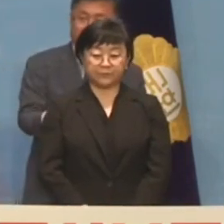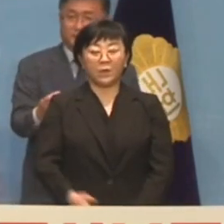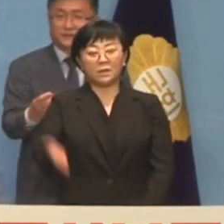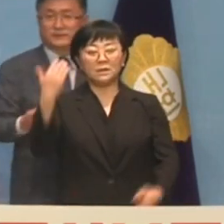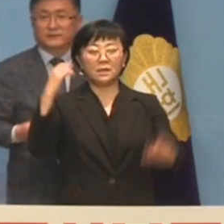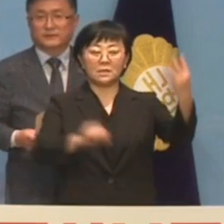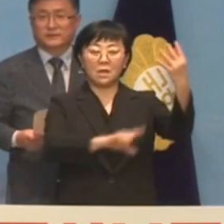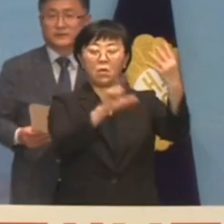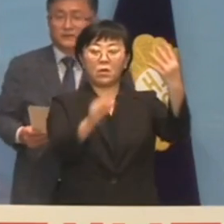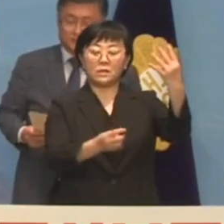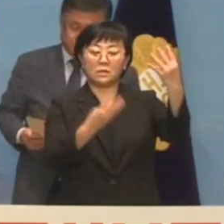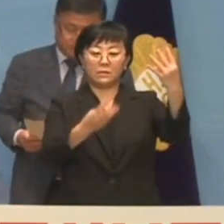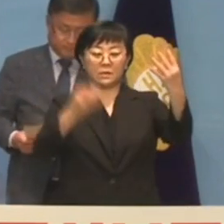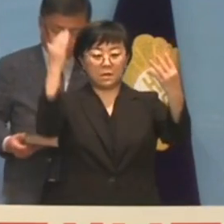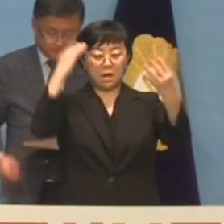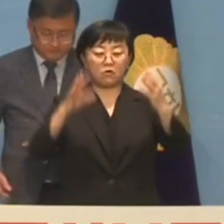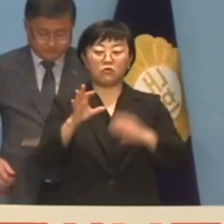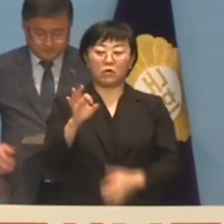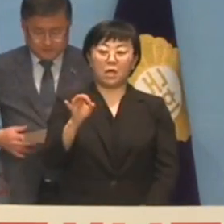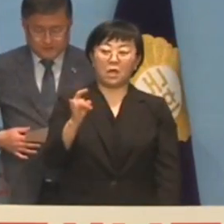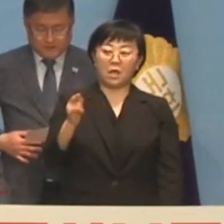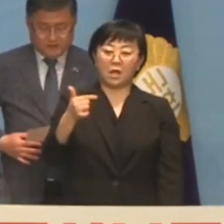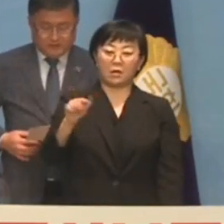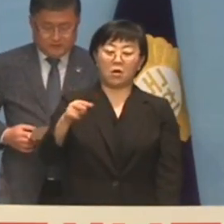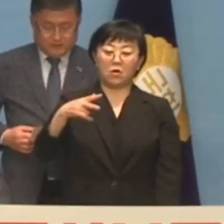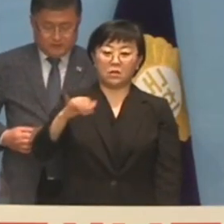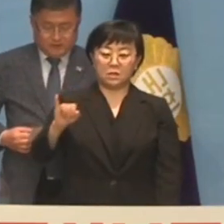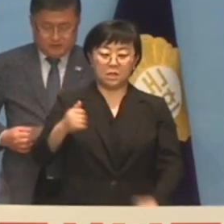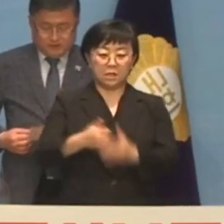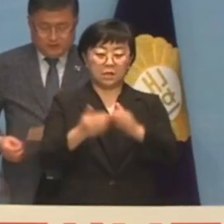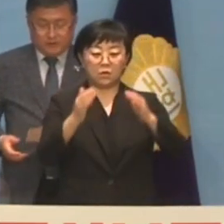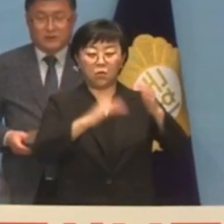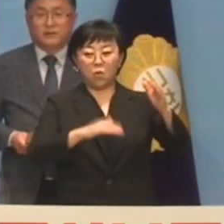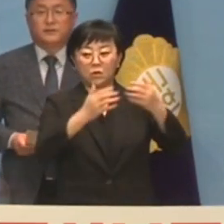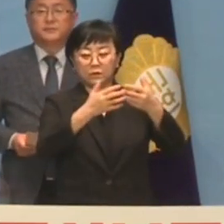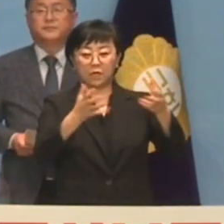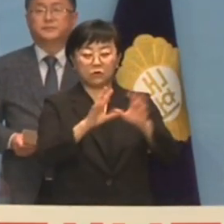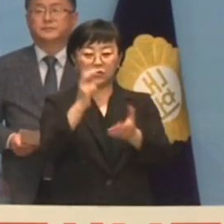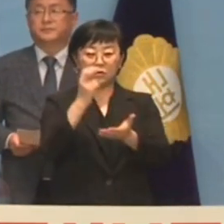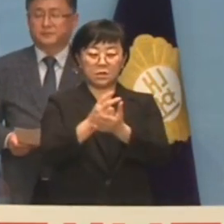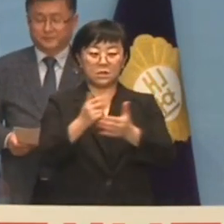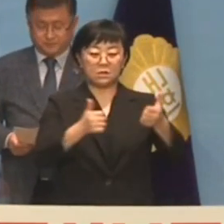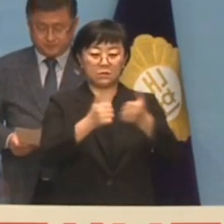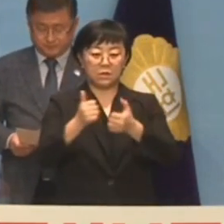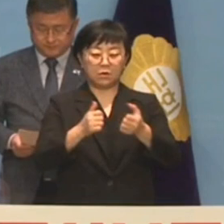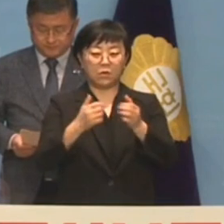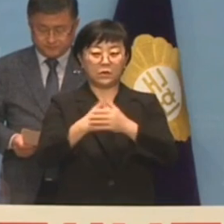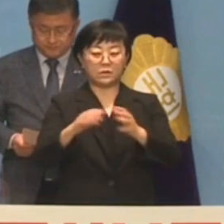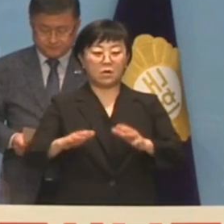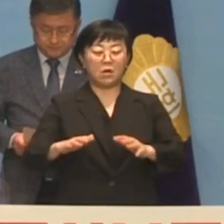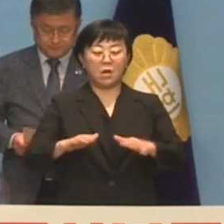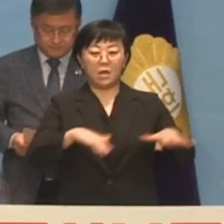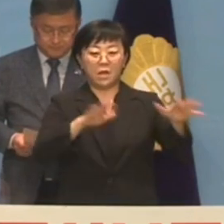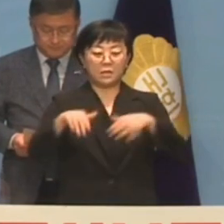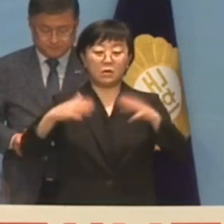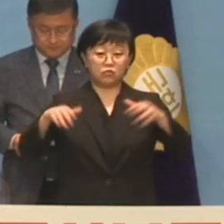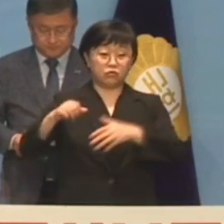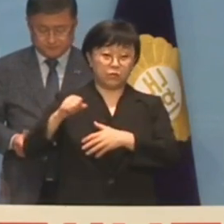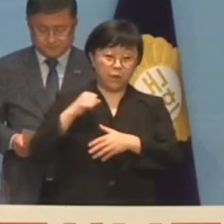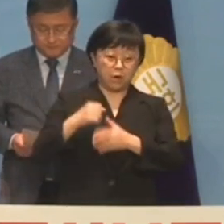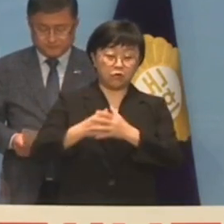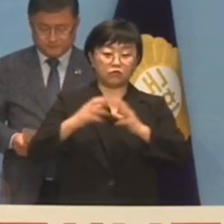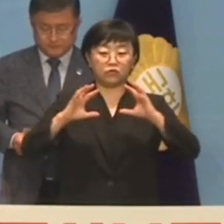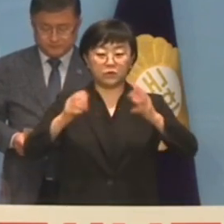지난 4월 3일 한국에너지공단은 규칙개정심의위원회를 열어 해상풍력사업의 국산 부품